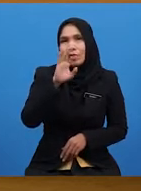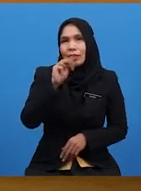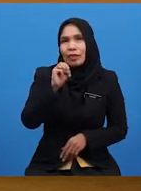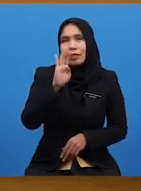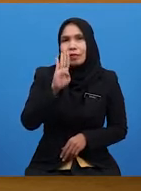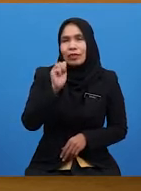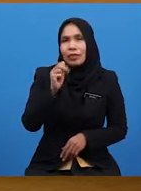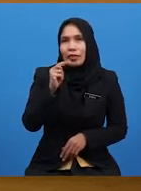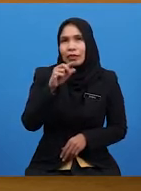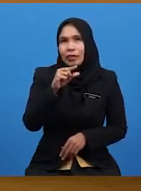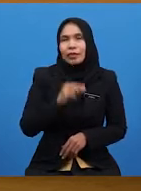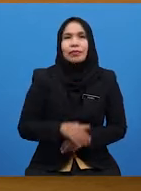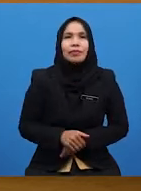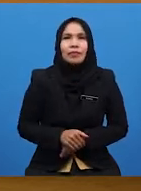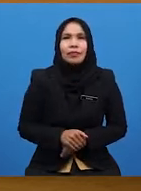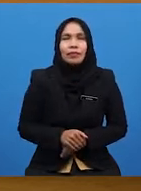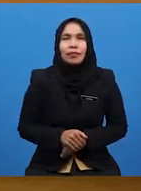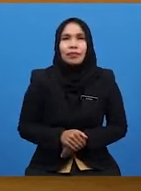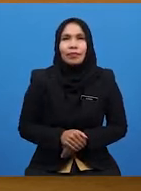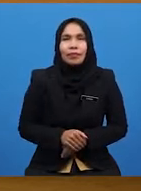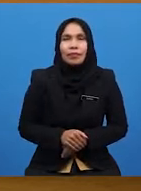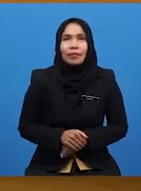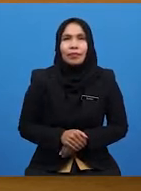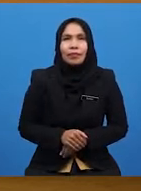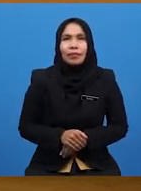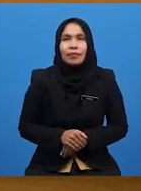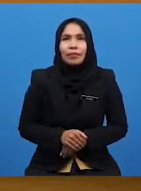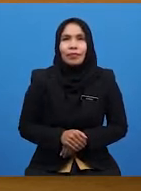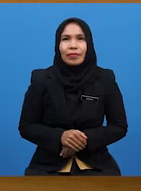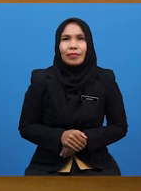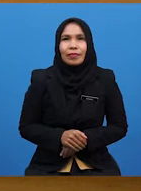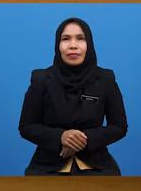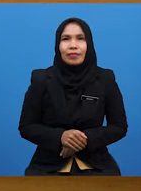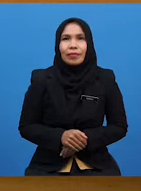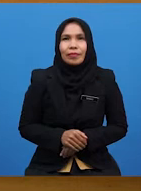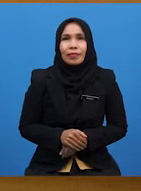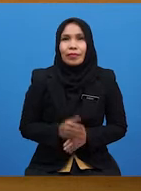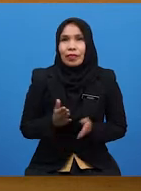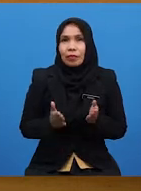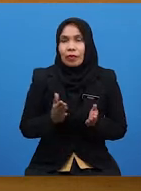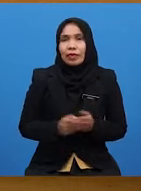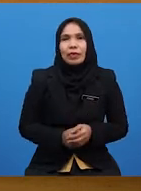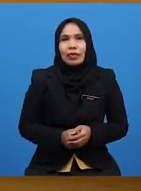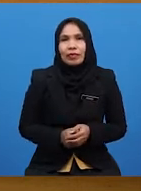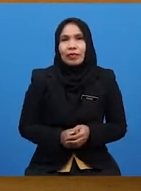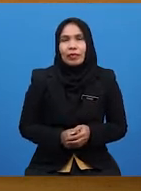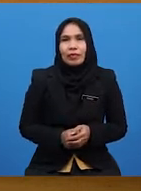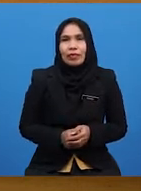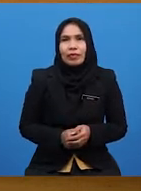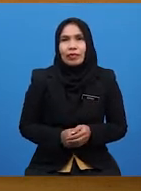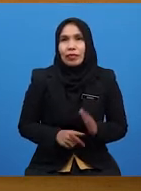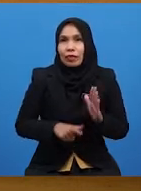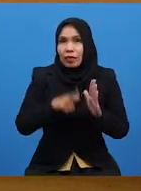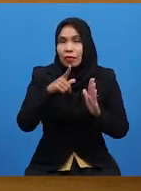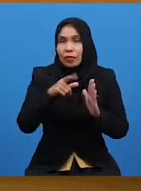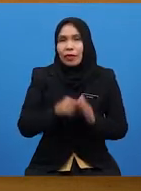yang sama atau mempunyai tarikan mata imbangan asimetri ini lebih casual dan